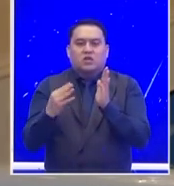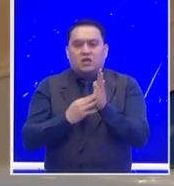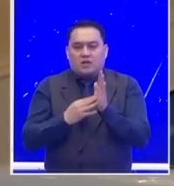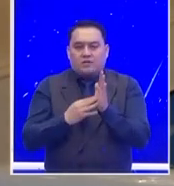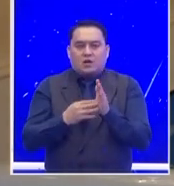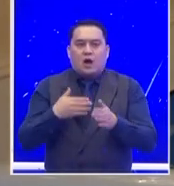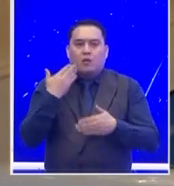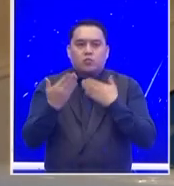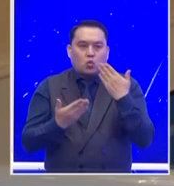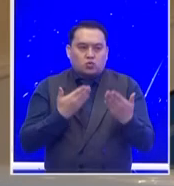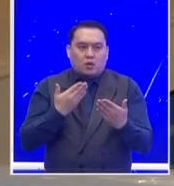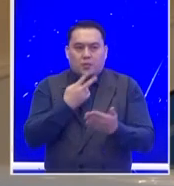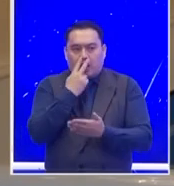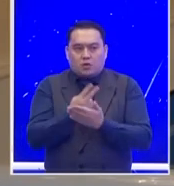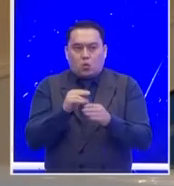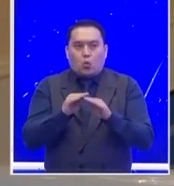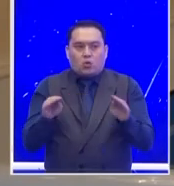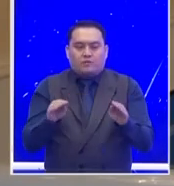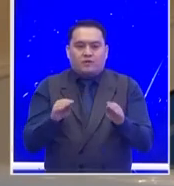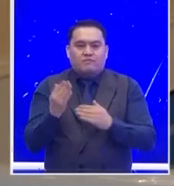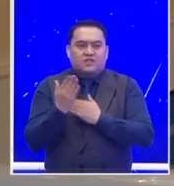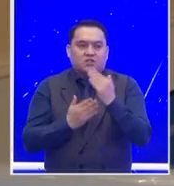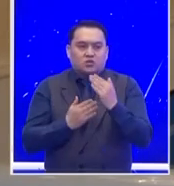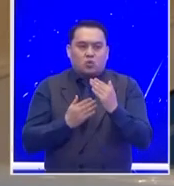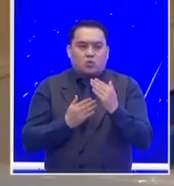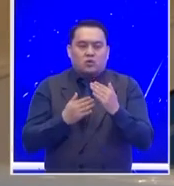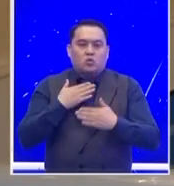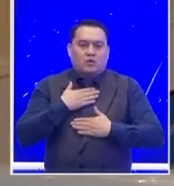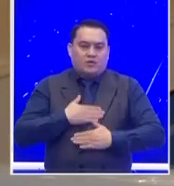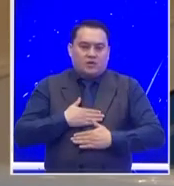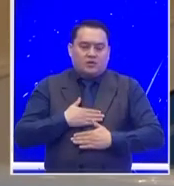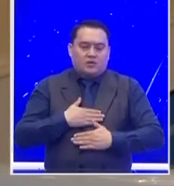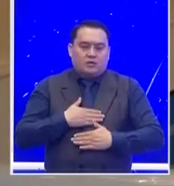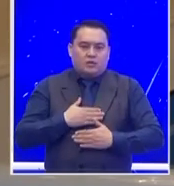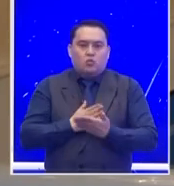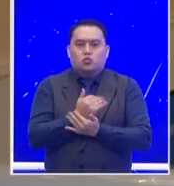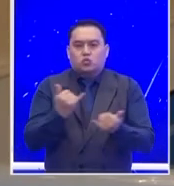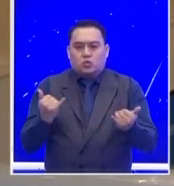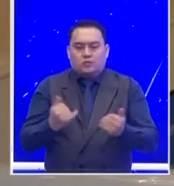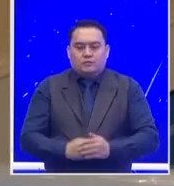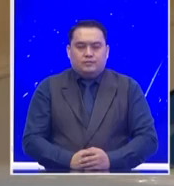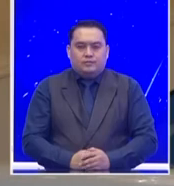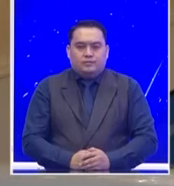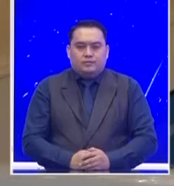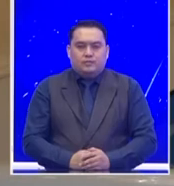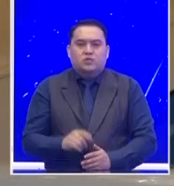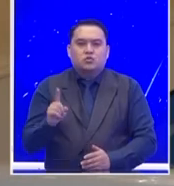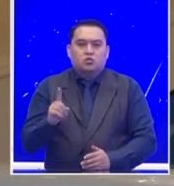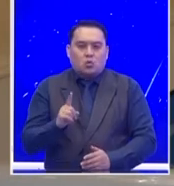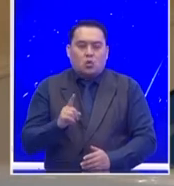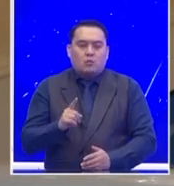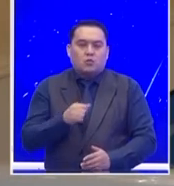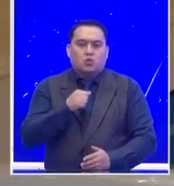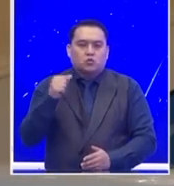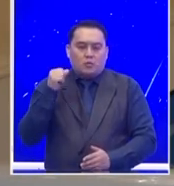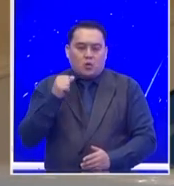69% опрошенных показали высокий уровень удовлетворенности качеством оказания государственных услуг. Это говорит, что из опрошенных